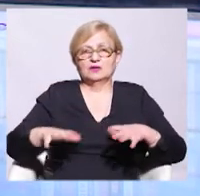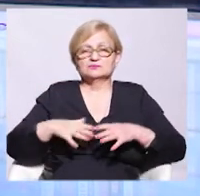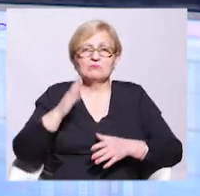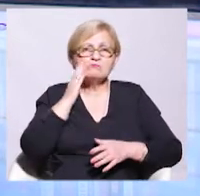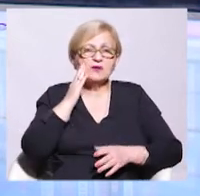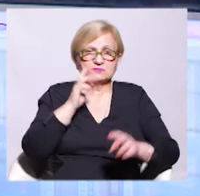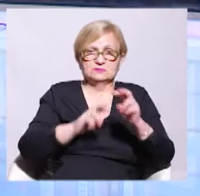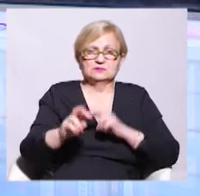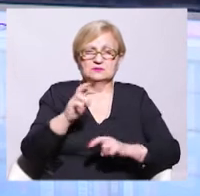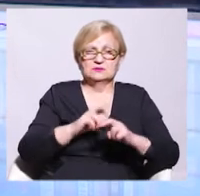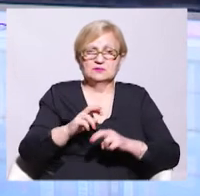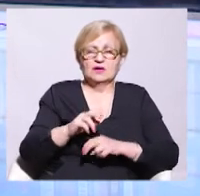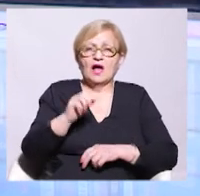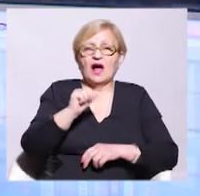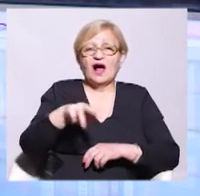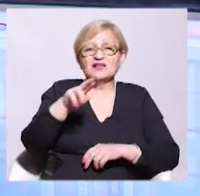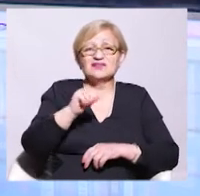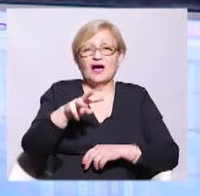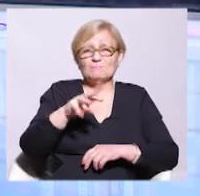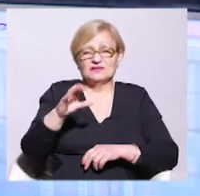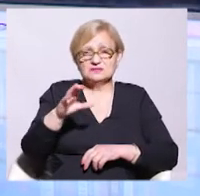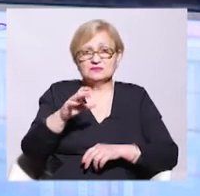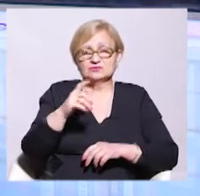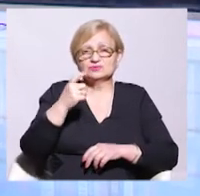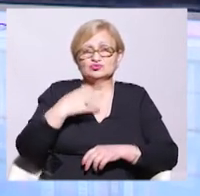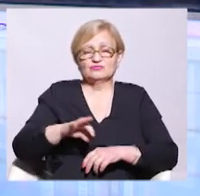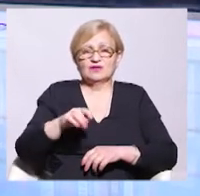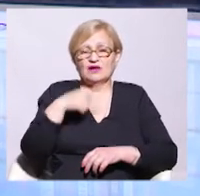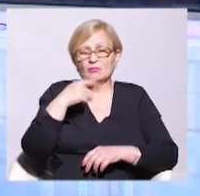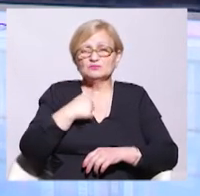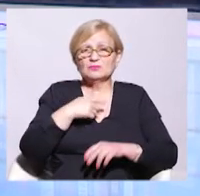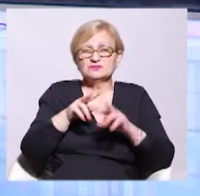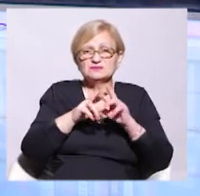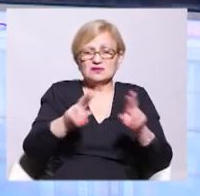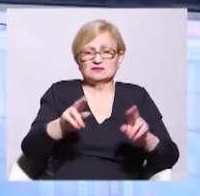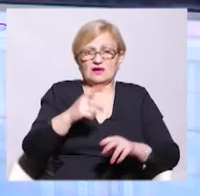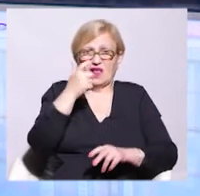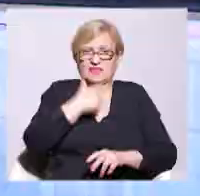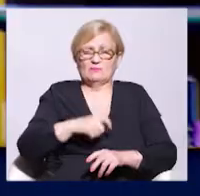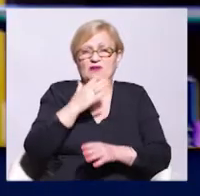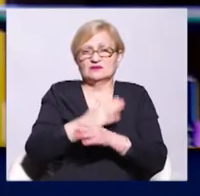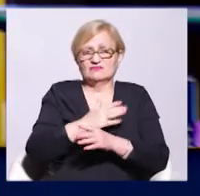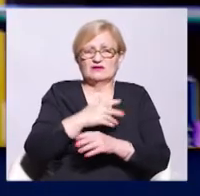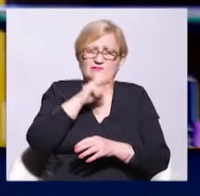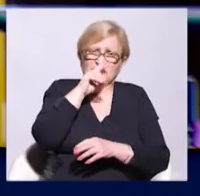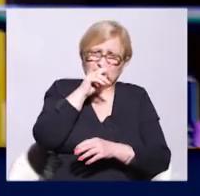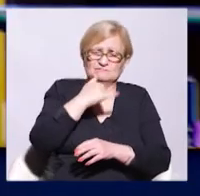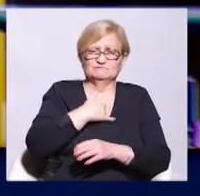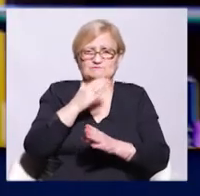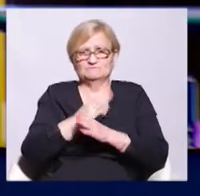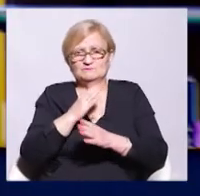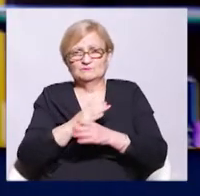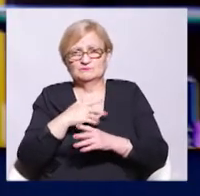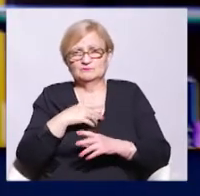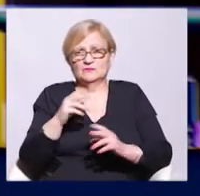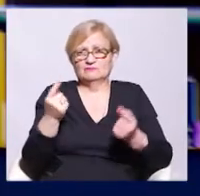მართლისა. Ადამის შვილობით ის თავის ადამიანურ ცოდვილობას გაამჟღავნებს. Ამიტომ ამბობს,